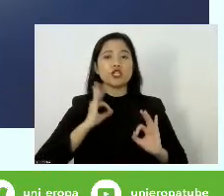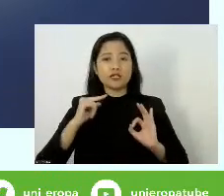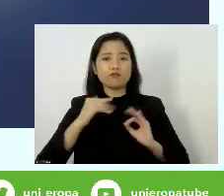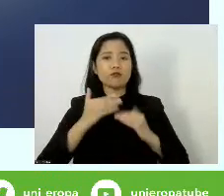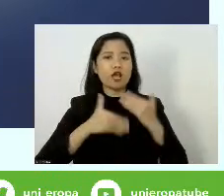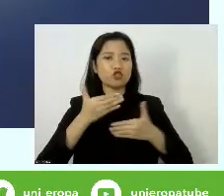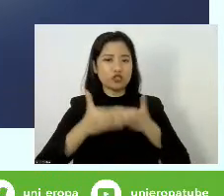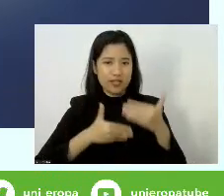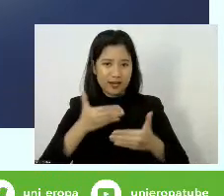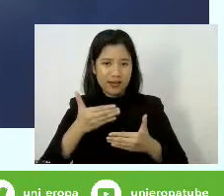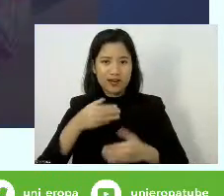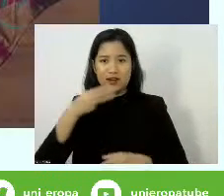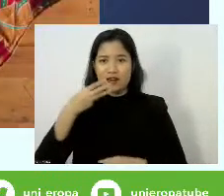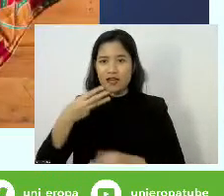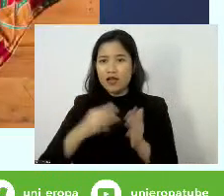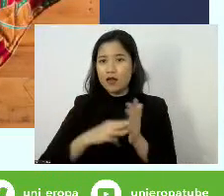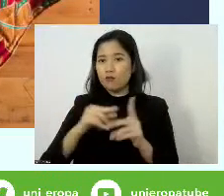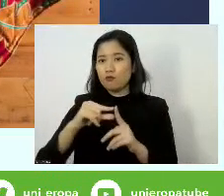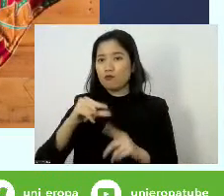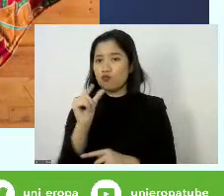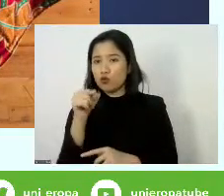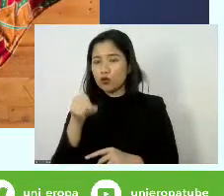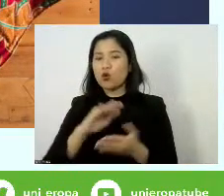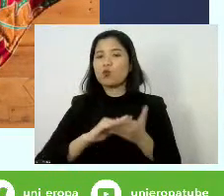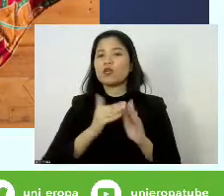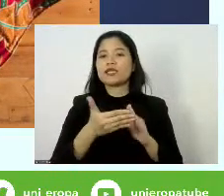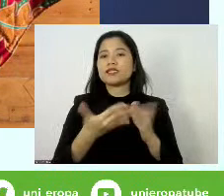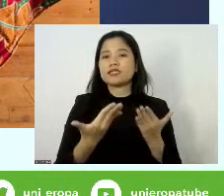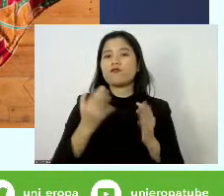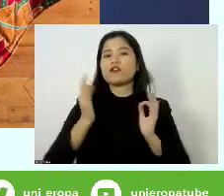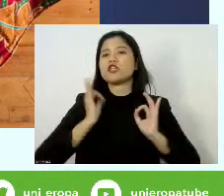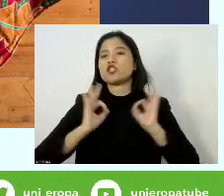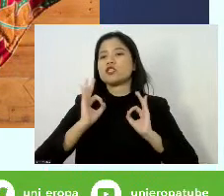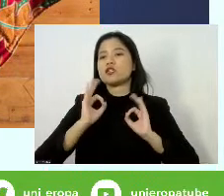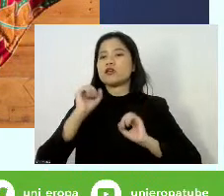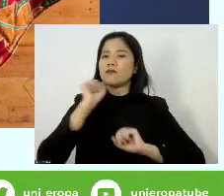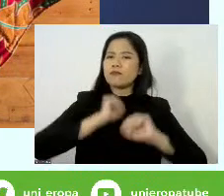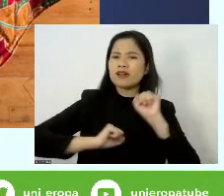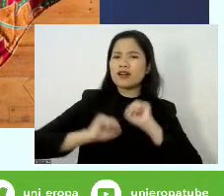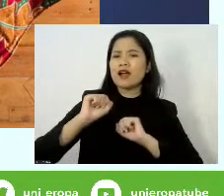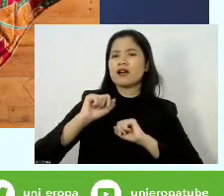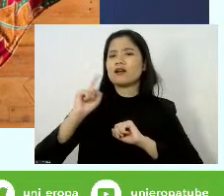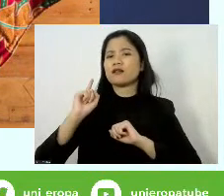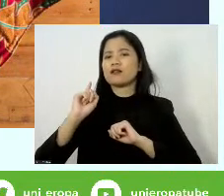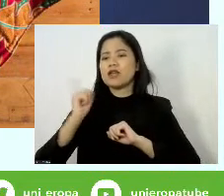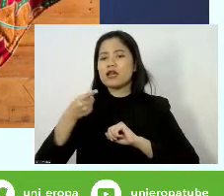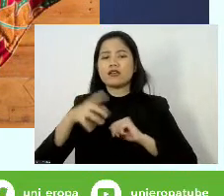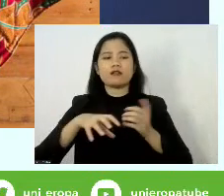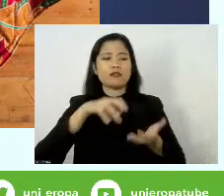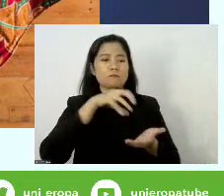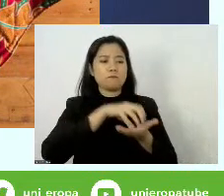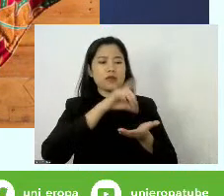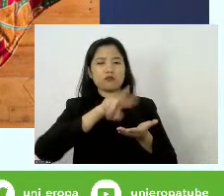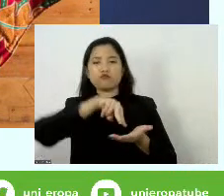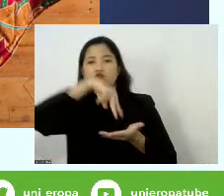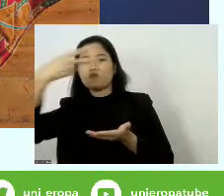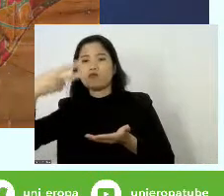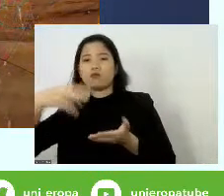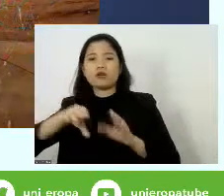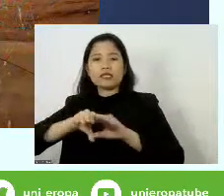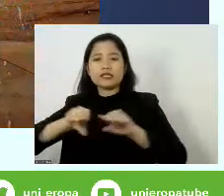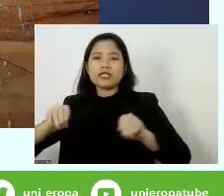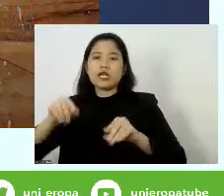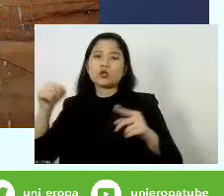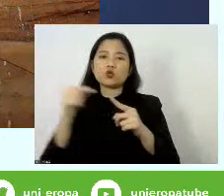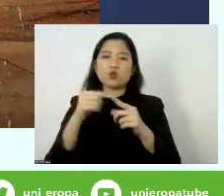dimana ampuh merupakan komunitas fashion yang bergerak from from from two catwalk mencakup upaya mendukung